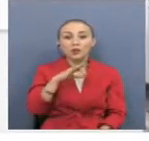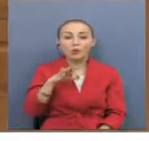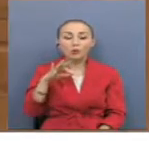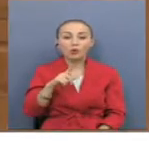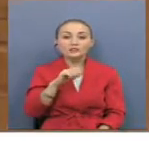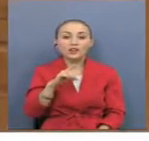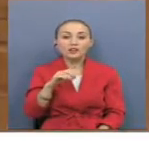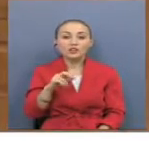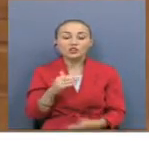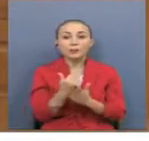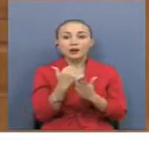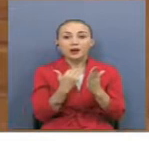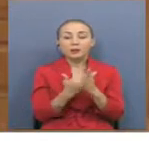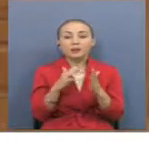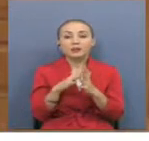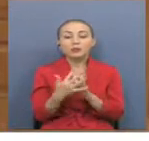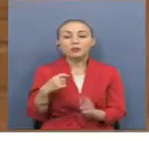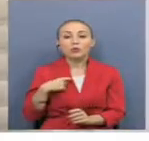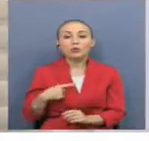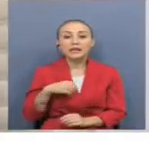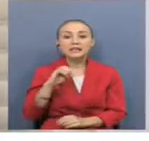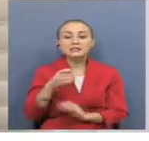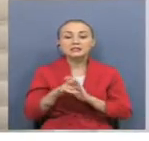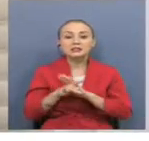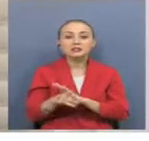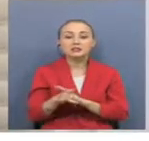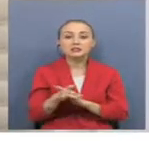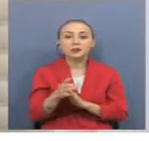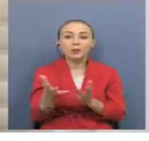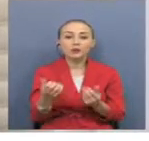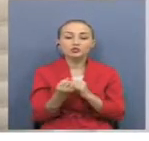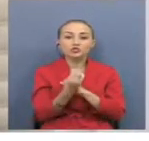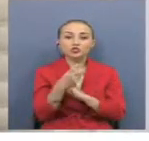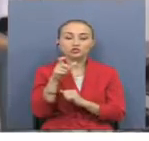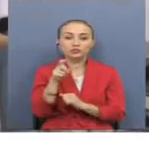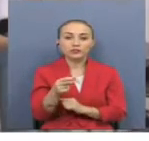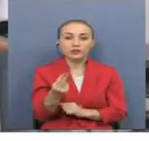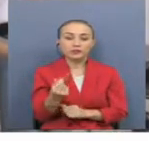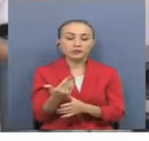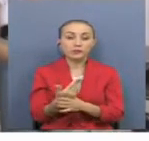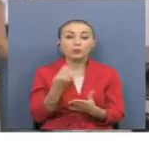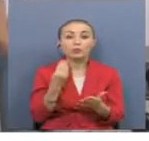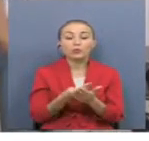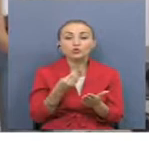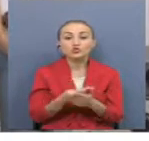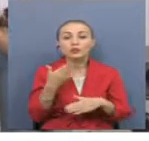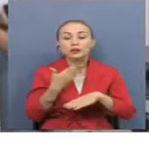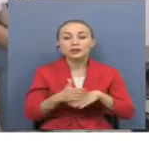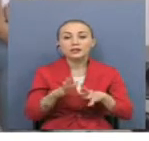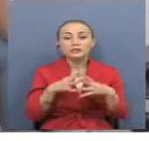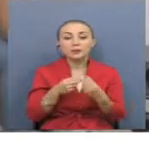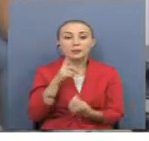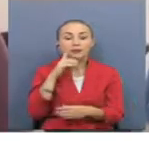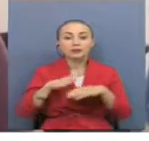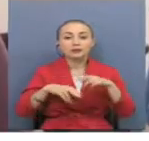бойынша 14 адам көтерме жәрдемақыға қол жеткізді. Сонымен қоса 7 жас маманға тұрғын үй алуға бюджеттік несие де бөлінген. Мақсат Болатұлы, Жамал